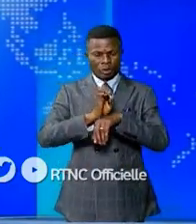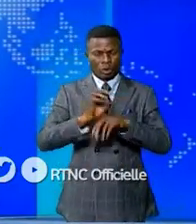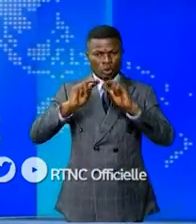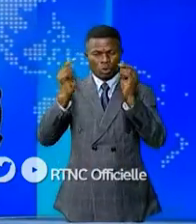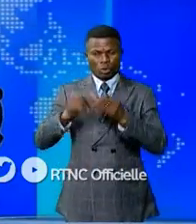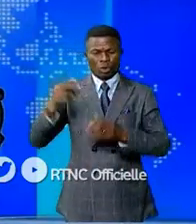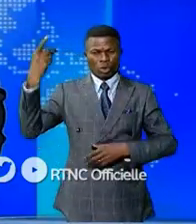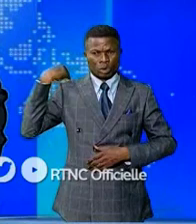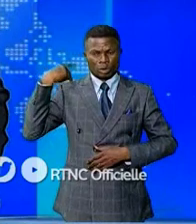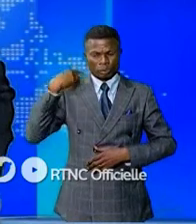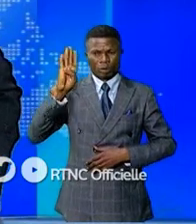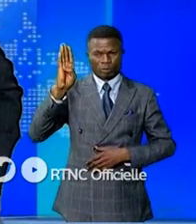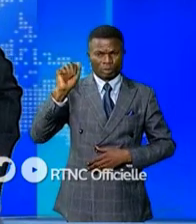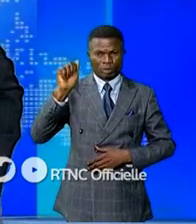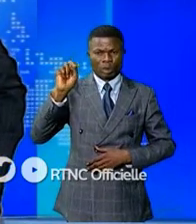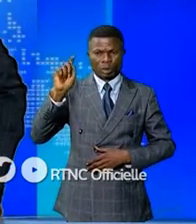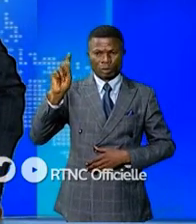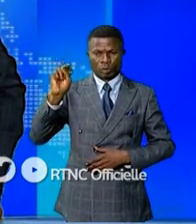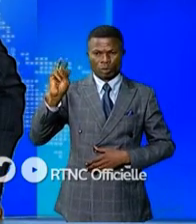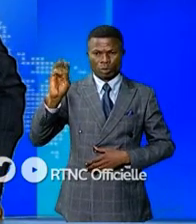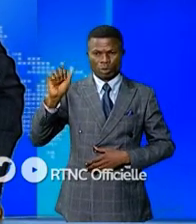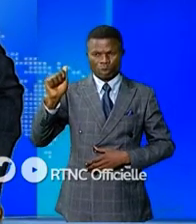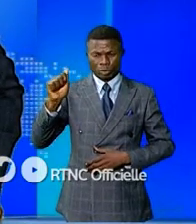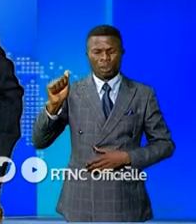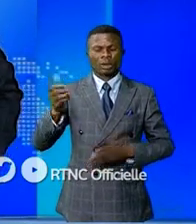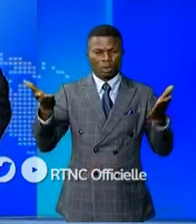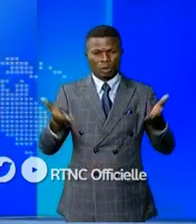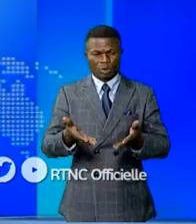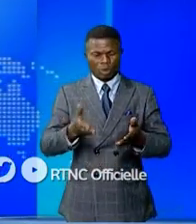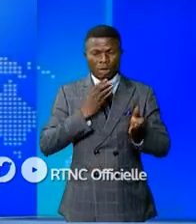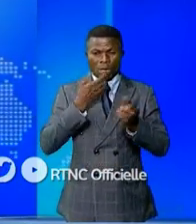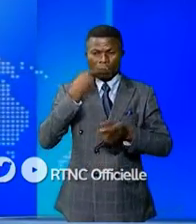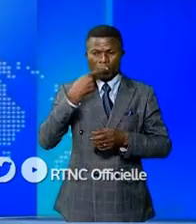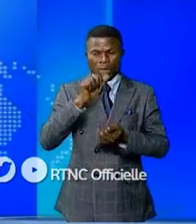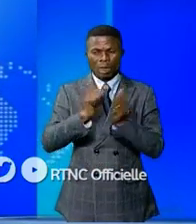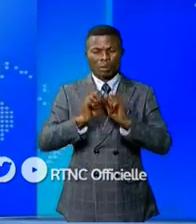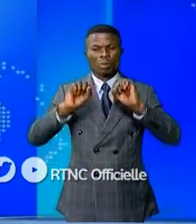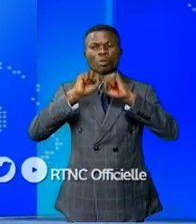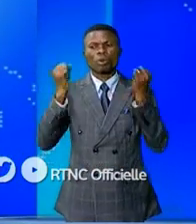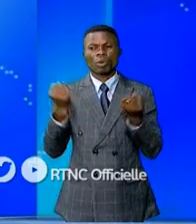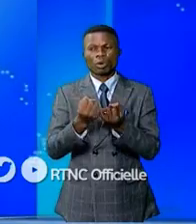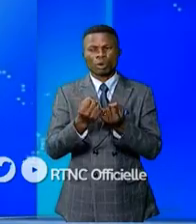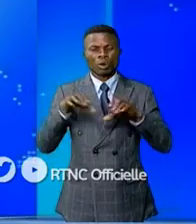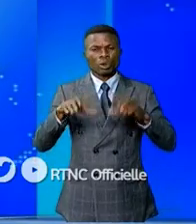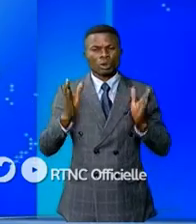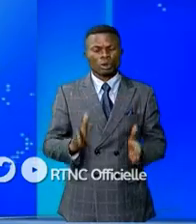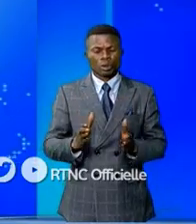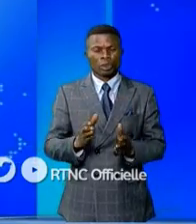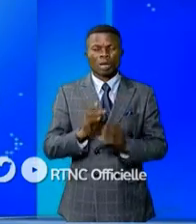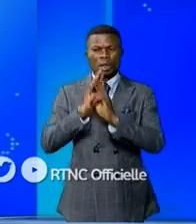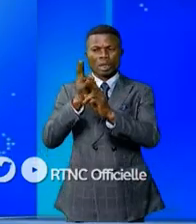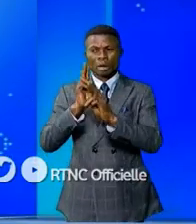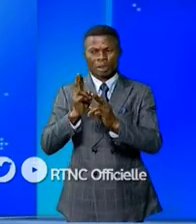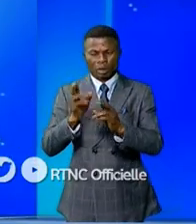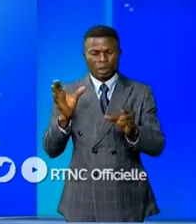l'honorable Laurent Batumona, ses différentes personnalités se sont penchées sur le social des Congolais. Les résumés dans ce